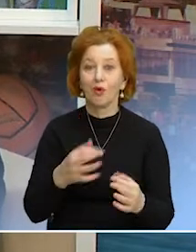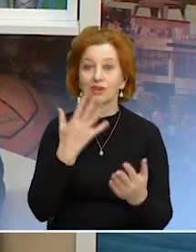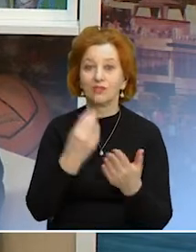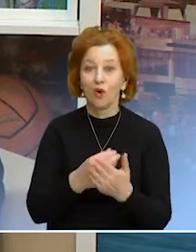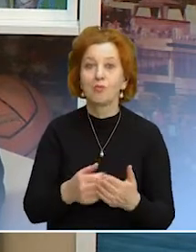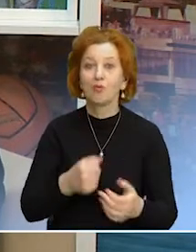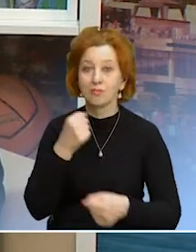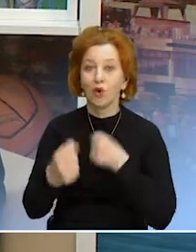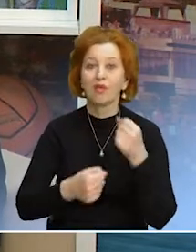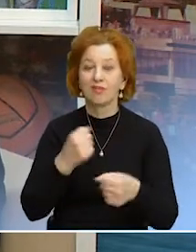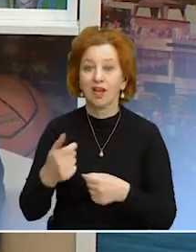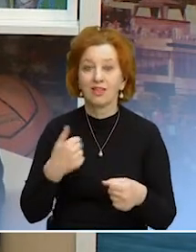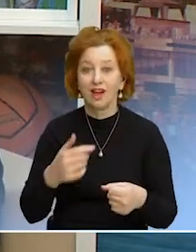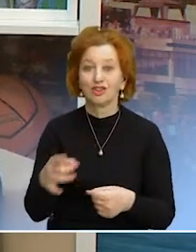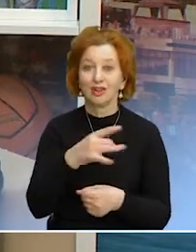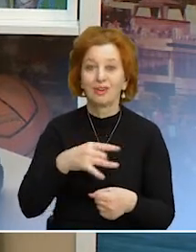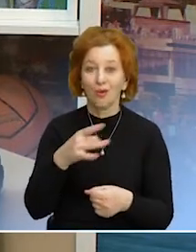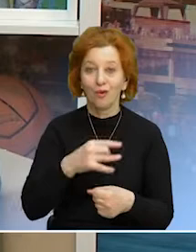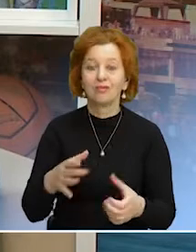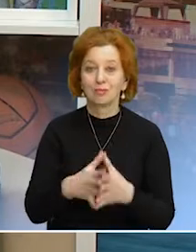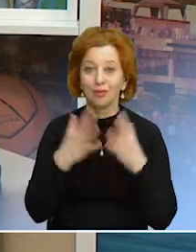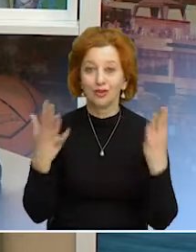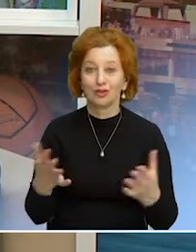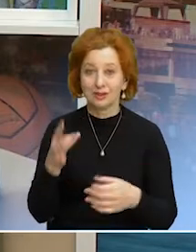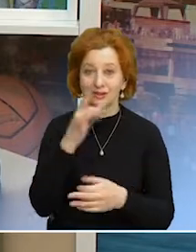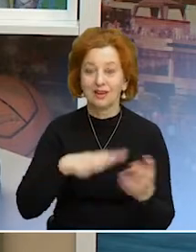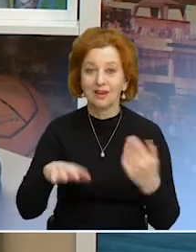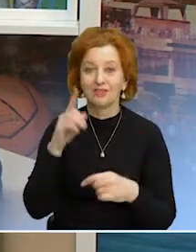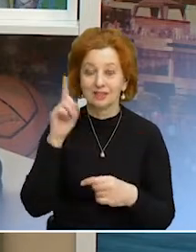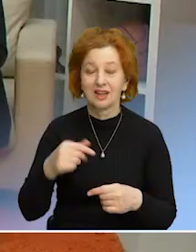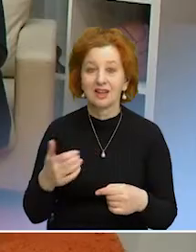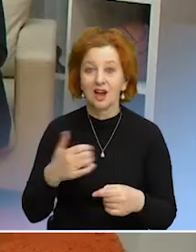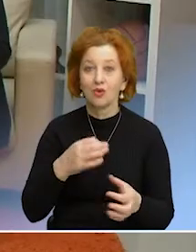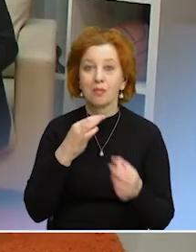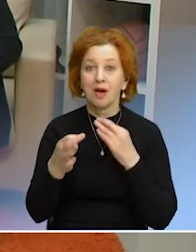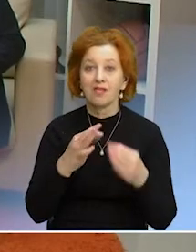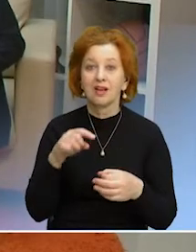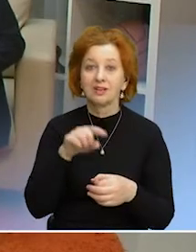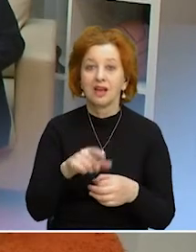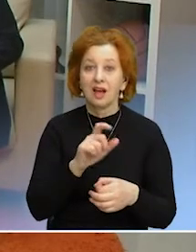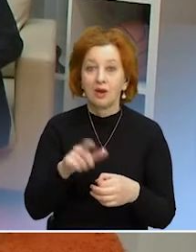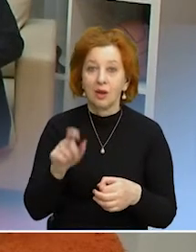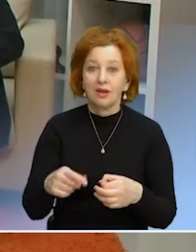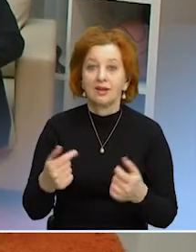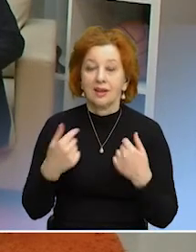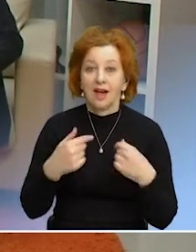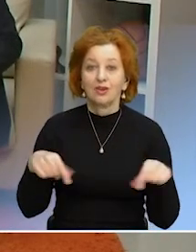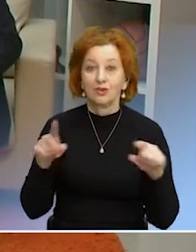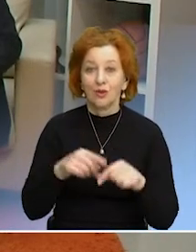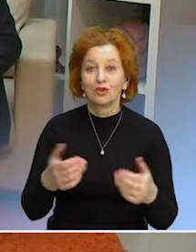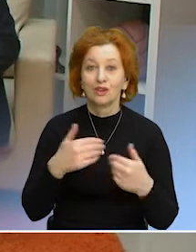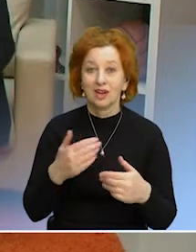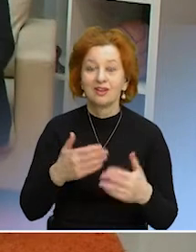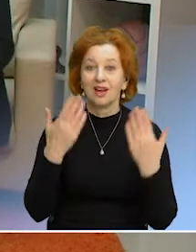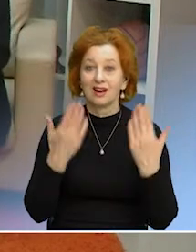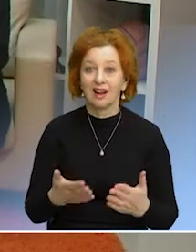вот по-своему продвигает наш регион в масштабах нашей большой страны. Но вы знаете, я хочу поговорить о той категории людей, к которым отношусь и я,